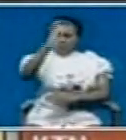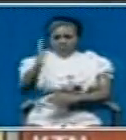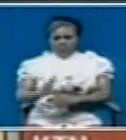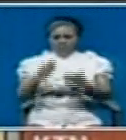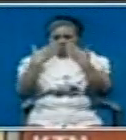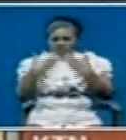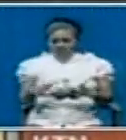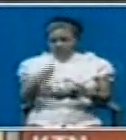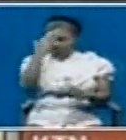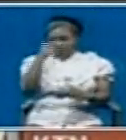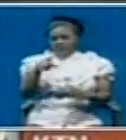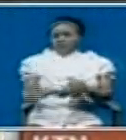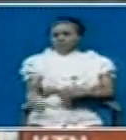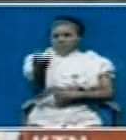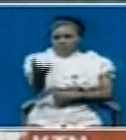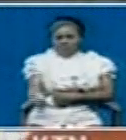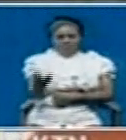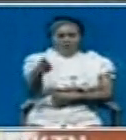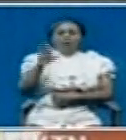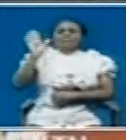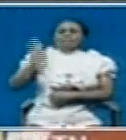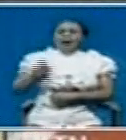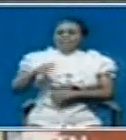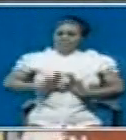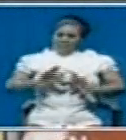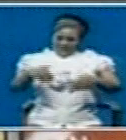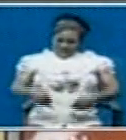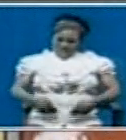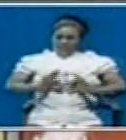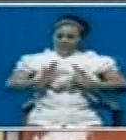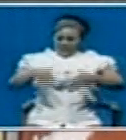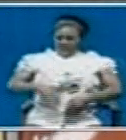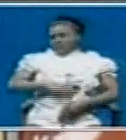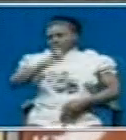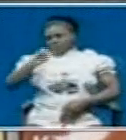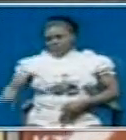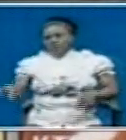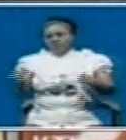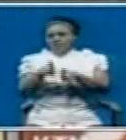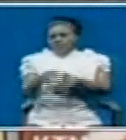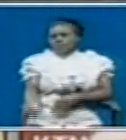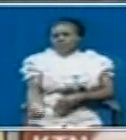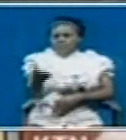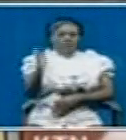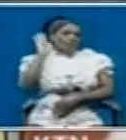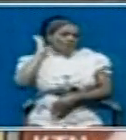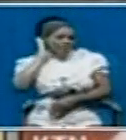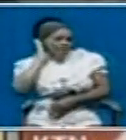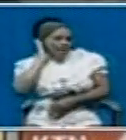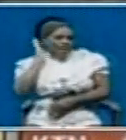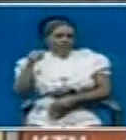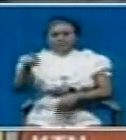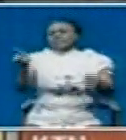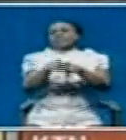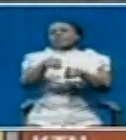nyumba zao kutokana na milipuko. Mama akiwa na mimba, hiyo mimba inaharibika. Hii baruti kitandikwa tukisikia na fununu atini